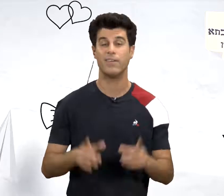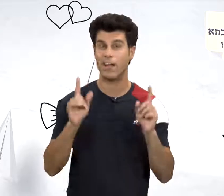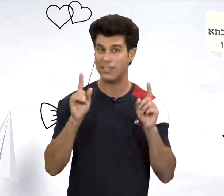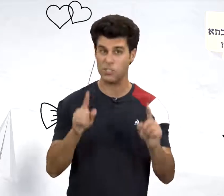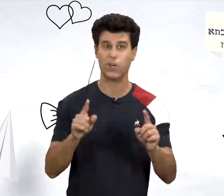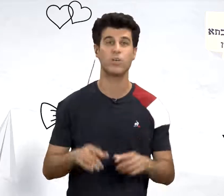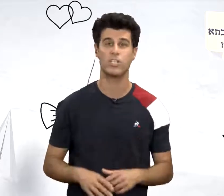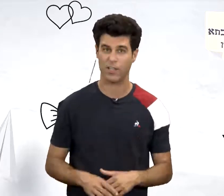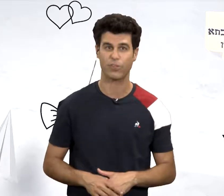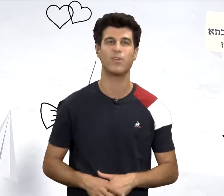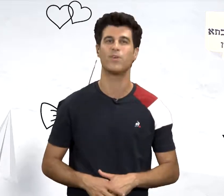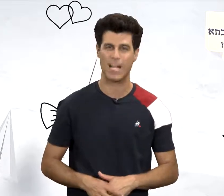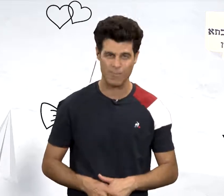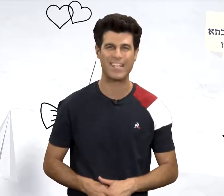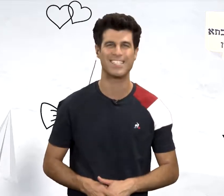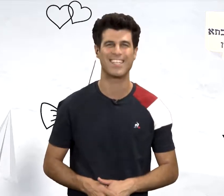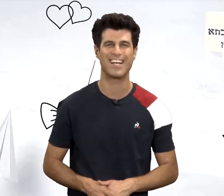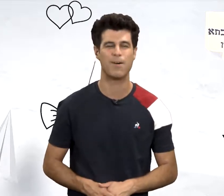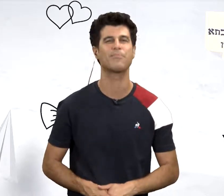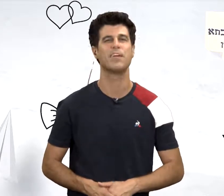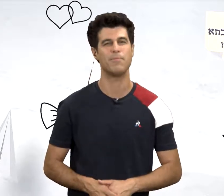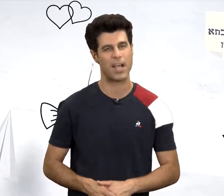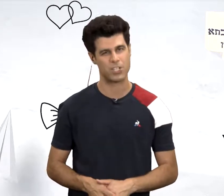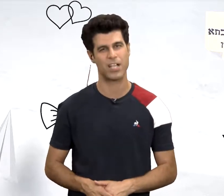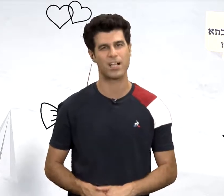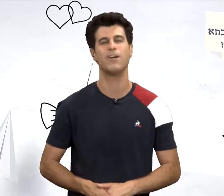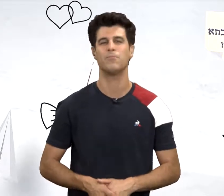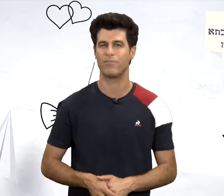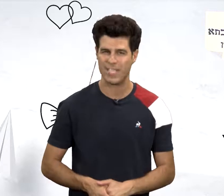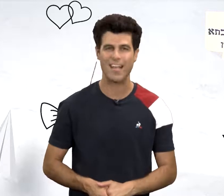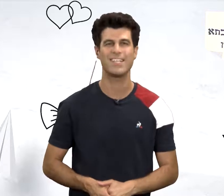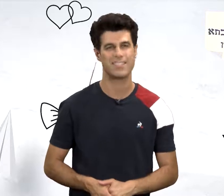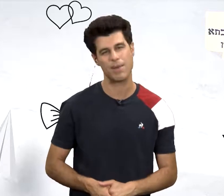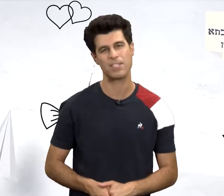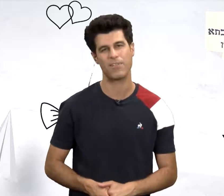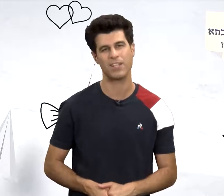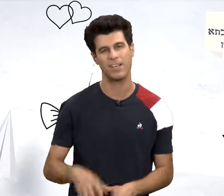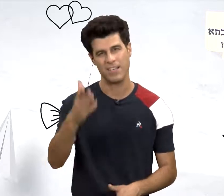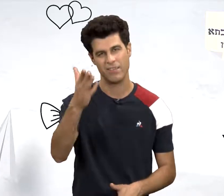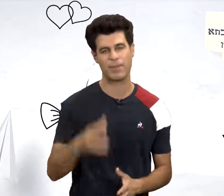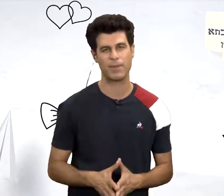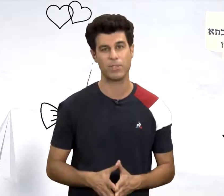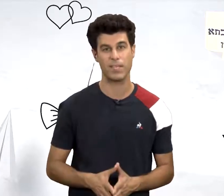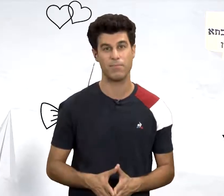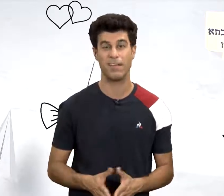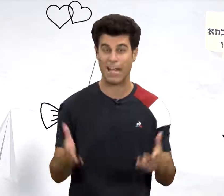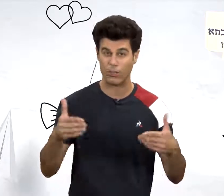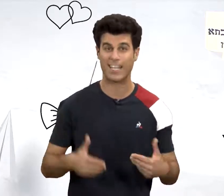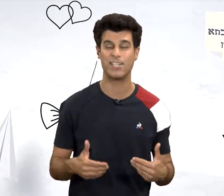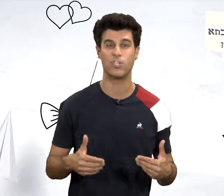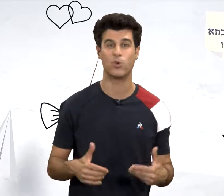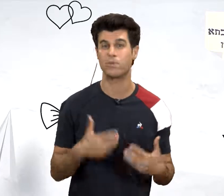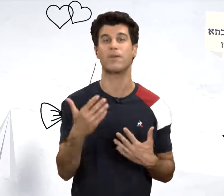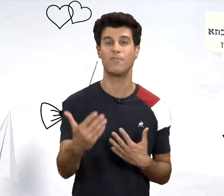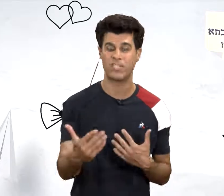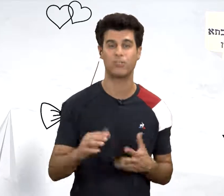שלכם, ואל תשכחו לשתף אותנו גם באינסטגרם עם ההשטג מבצע סבא סבתא. ואם אתם רוצים לעלות